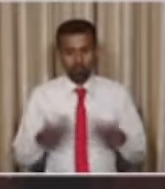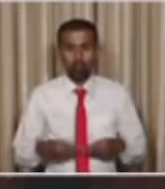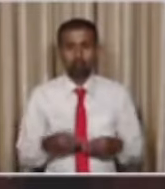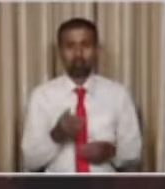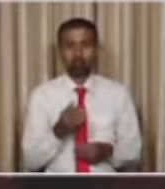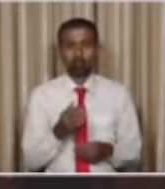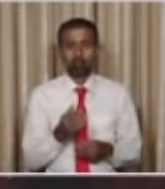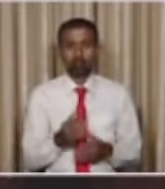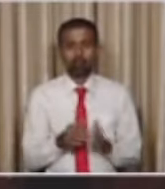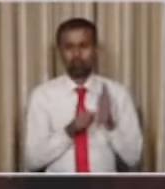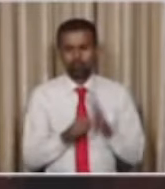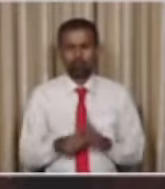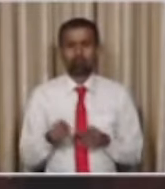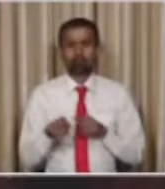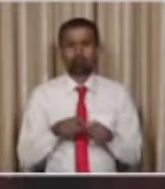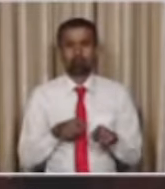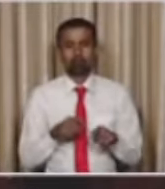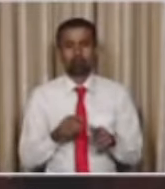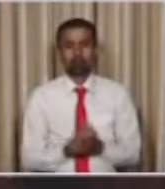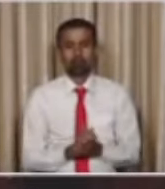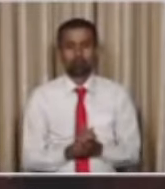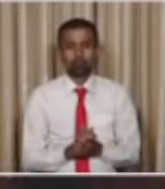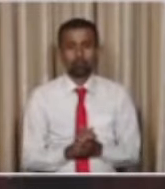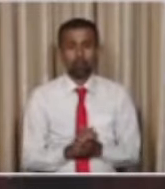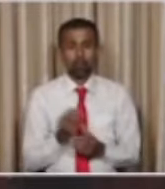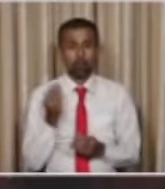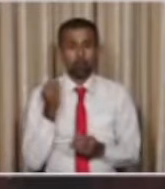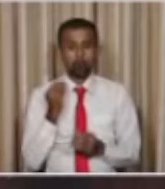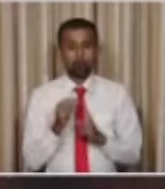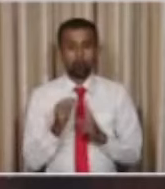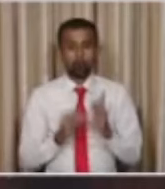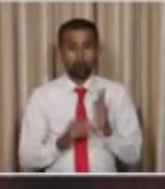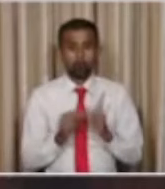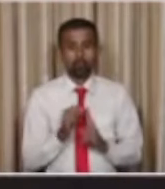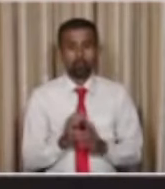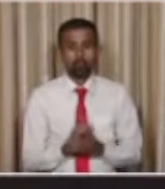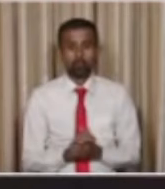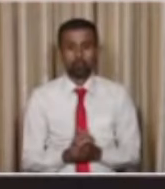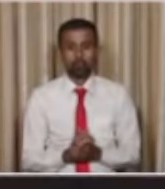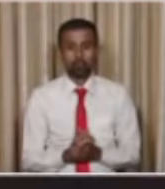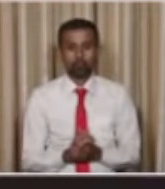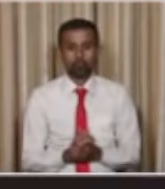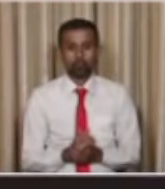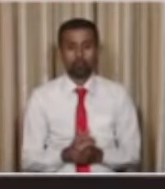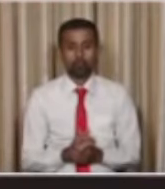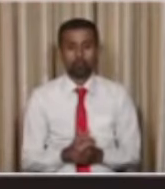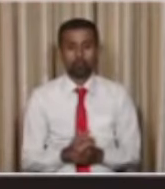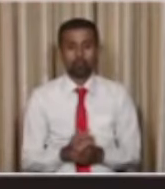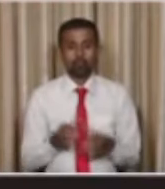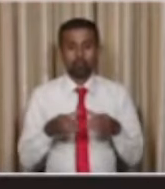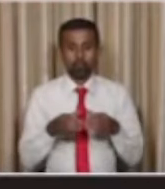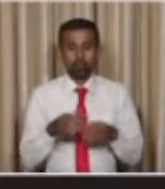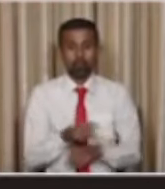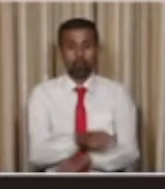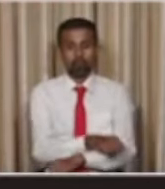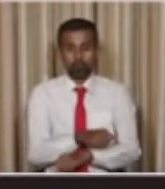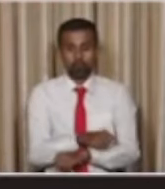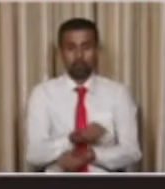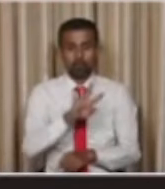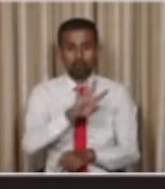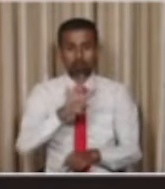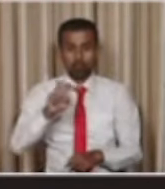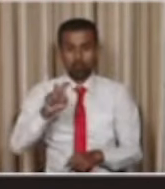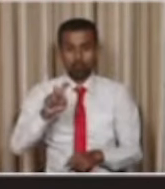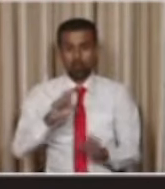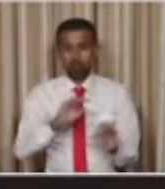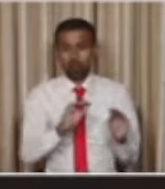Asada andi mah asada arne sidemen me pasu bela mantu orang. Garu sabana agitu mah. Sabana agitu mah. Katra mar dek kuah